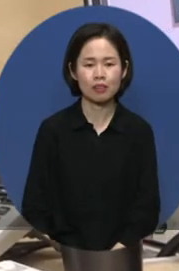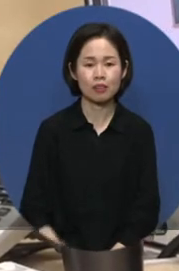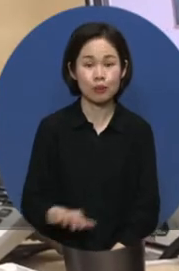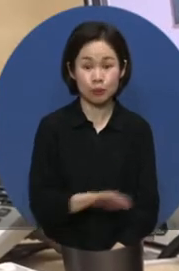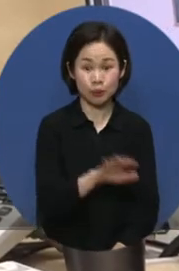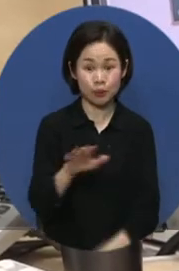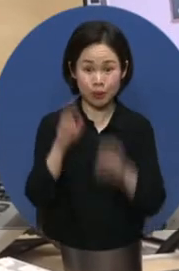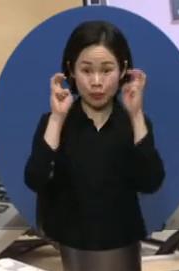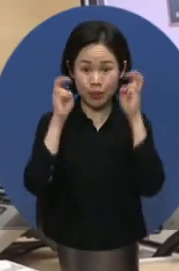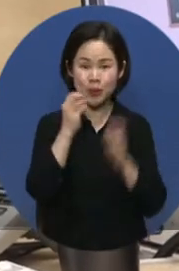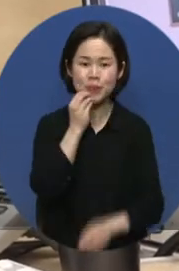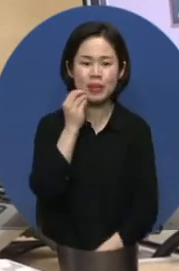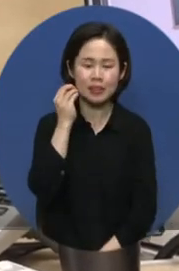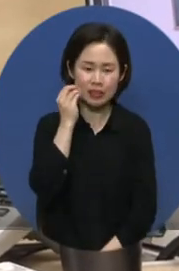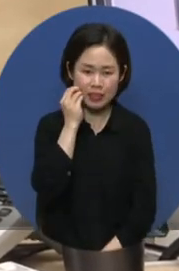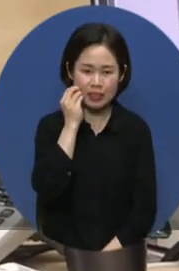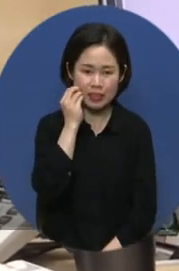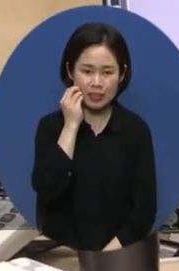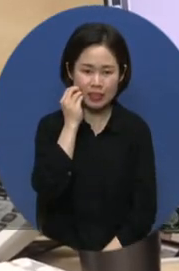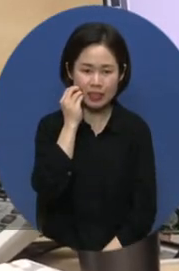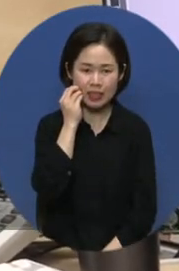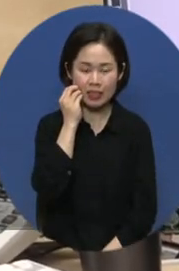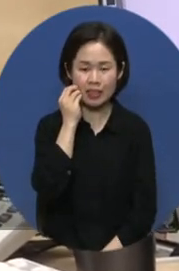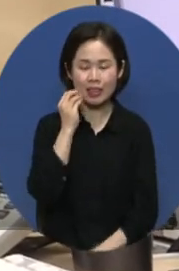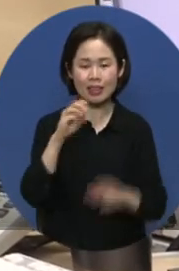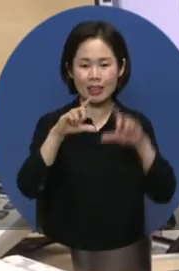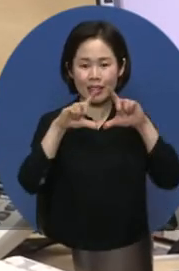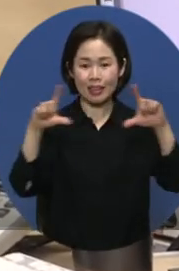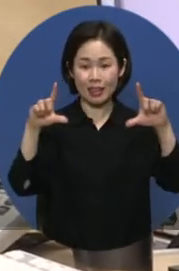저희 홈페이지에 들어가는 카드 뉴스